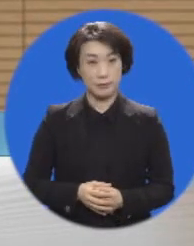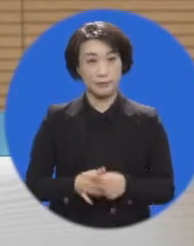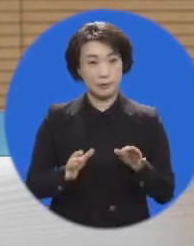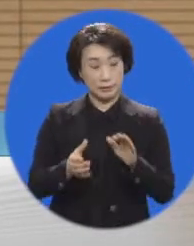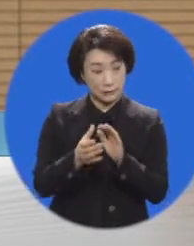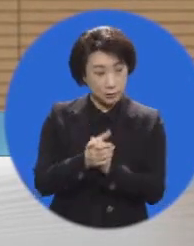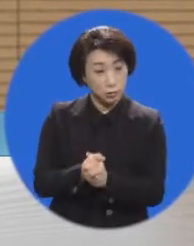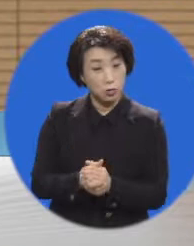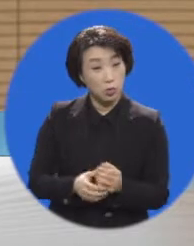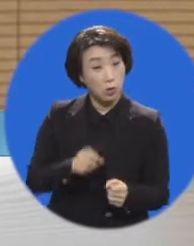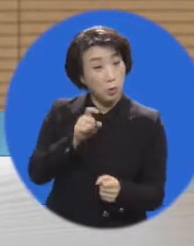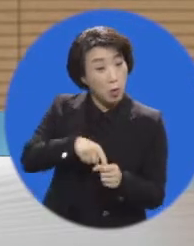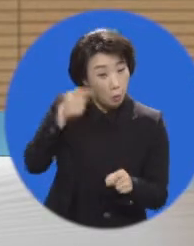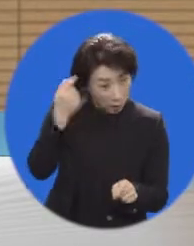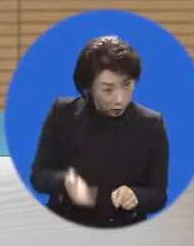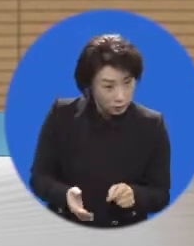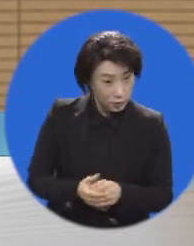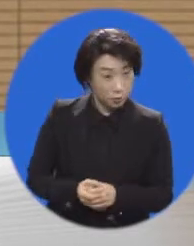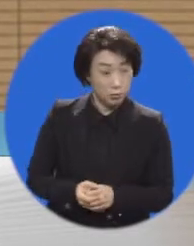기도는 왜 해?